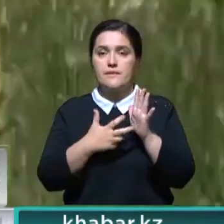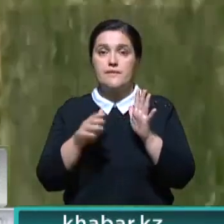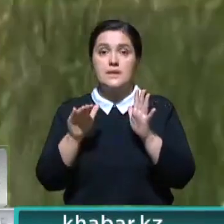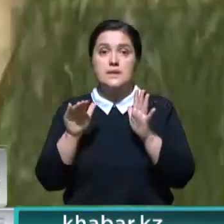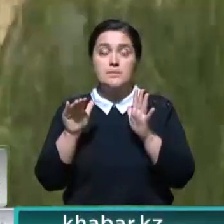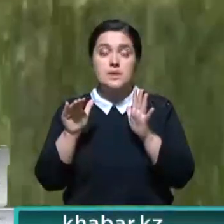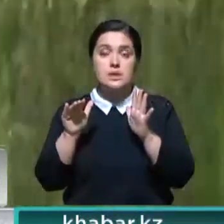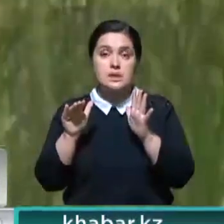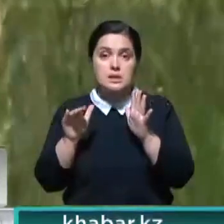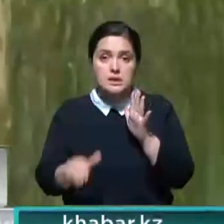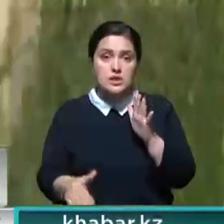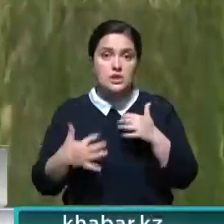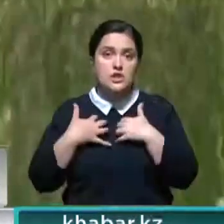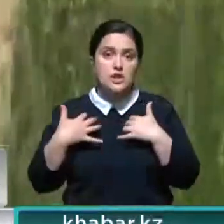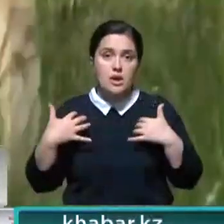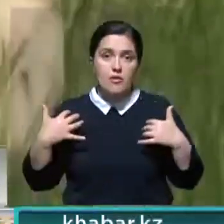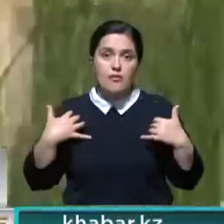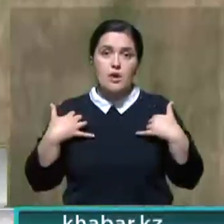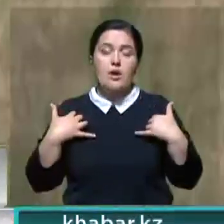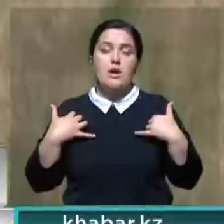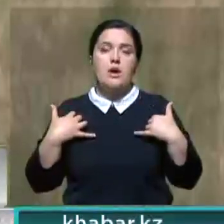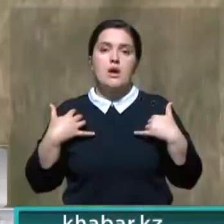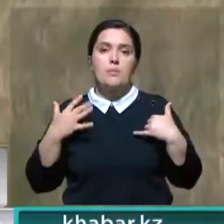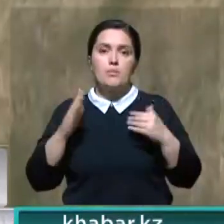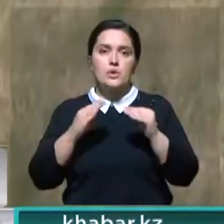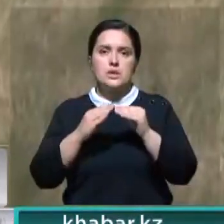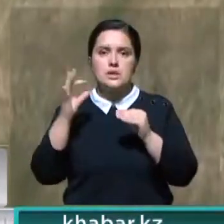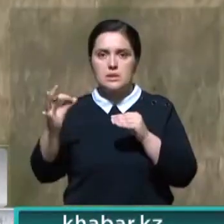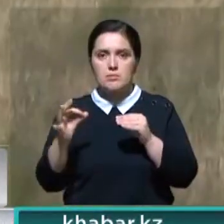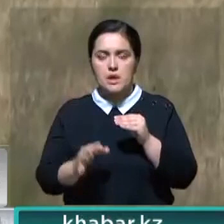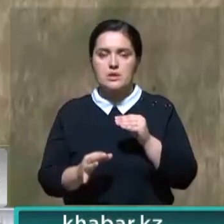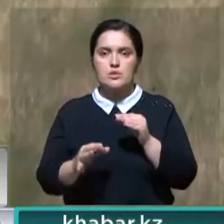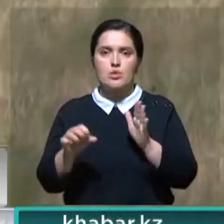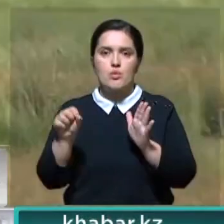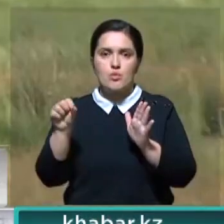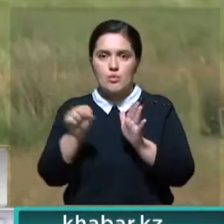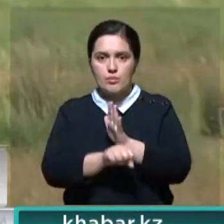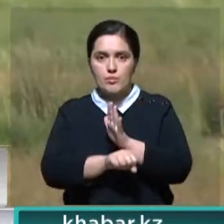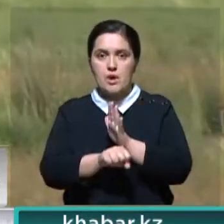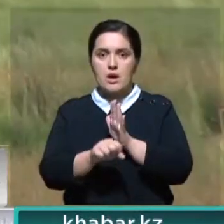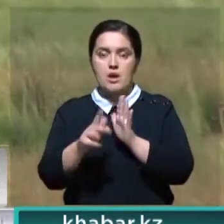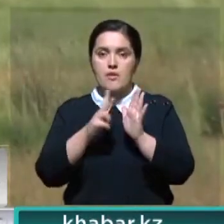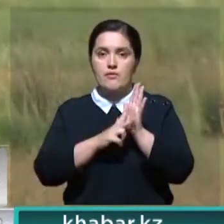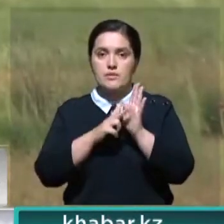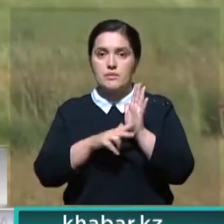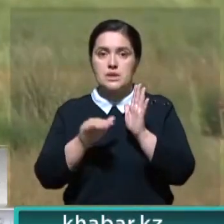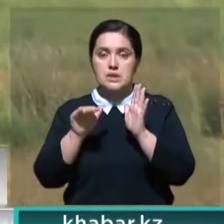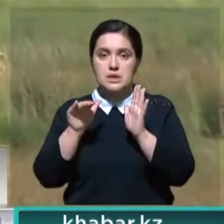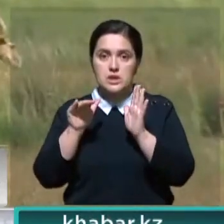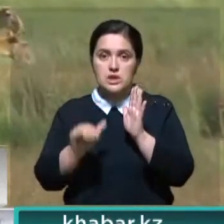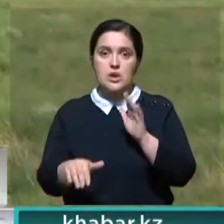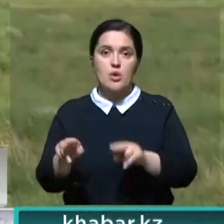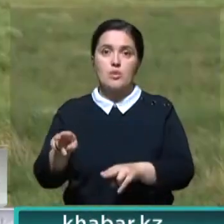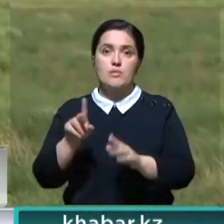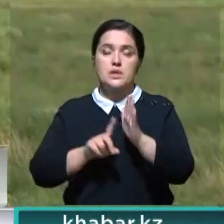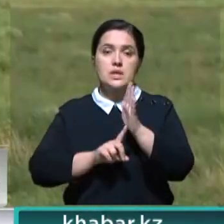больше 800 тысяч голов. Регулированию подлежит около 10%, то есть 80 тысяч